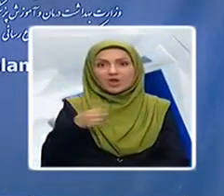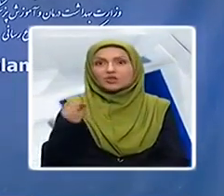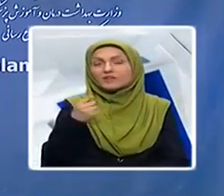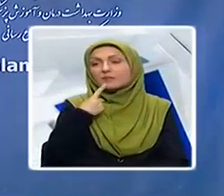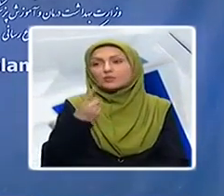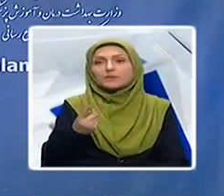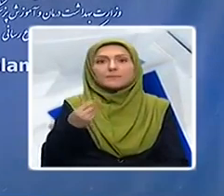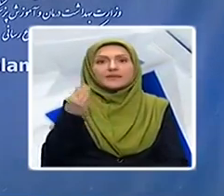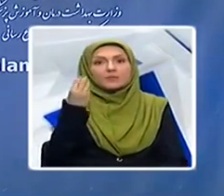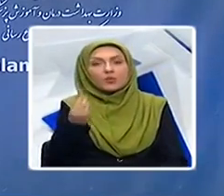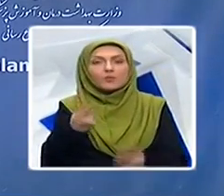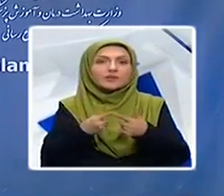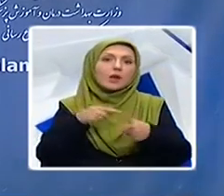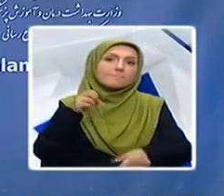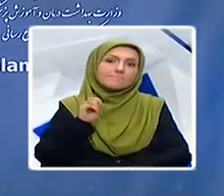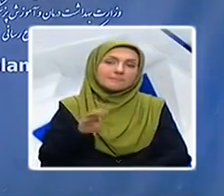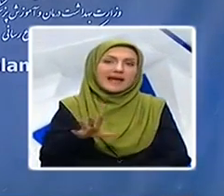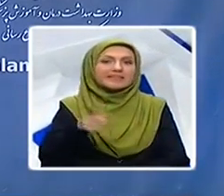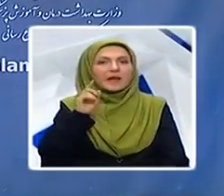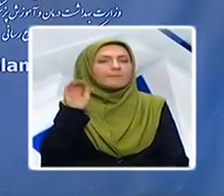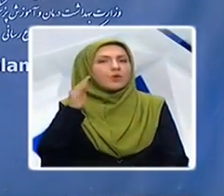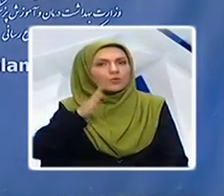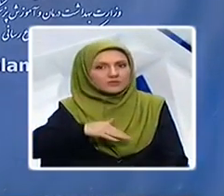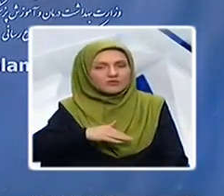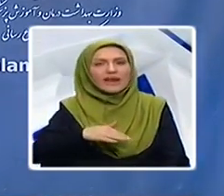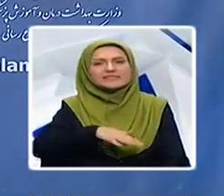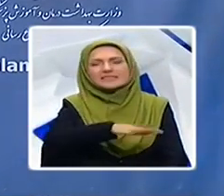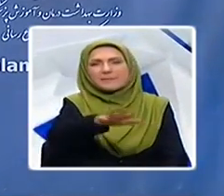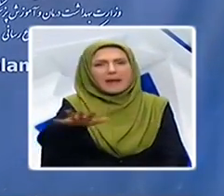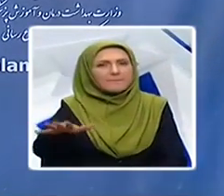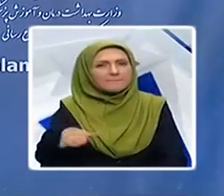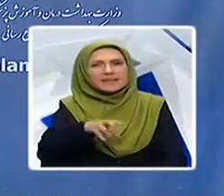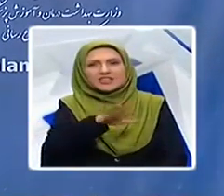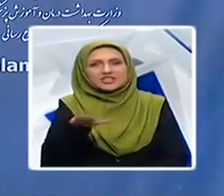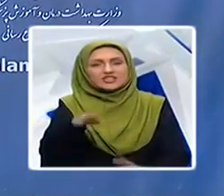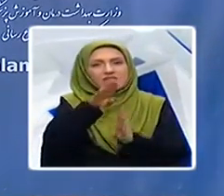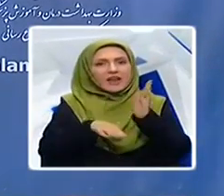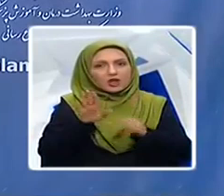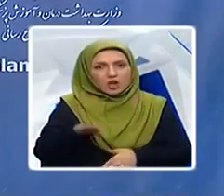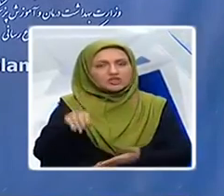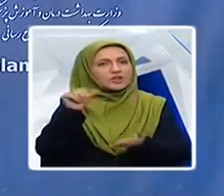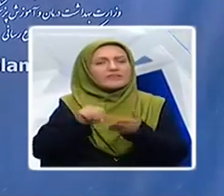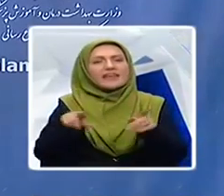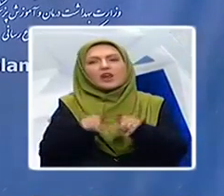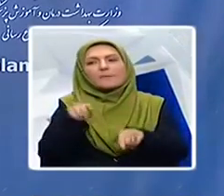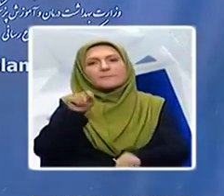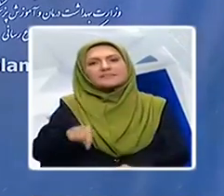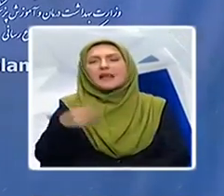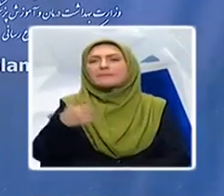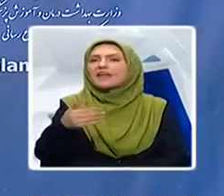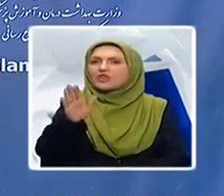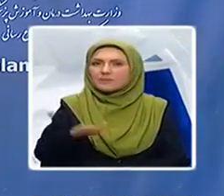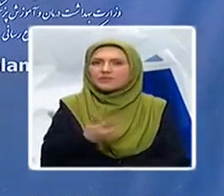ولی امیدواریم روندی که در کل کشور هست در شهر تهران هم با همراهی مردم عزیزمون تداوم پیدا کنه،